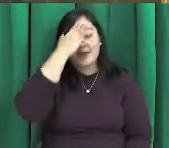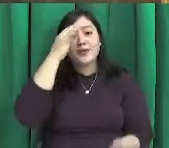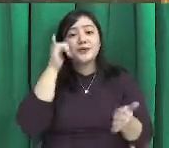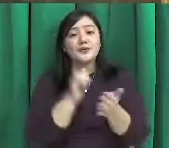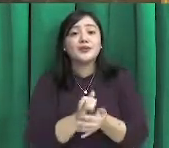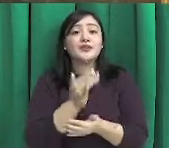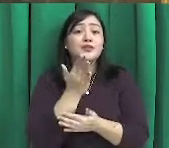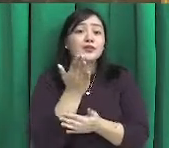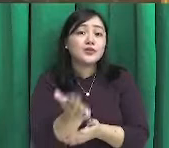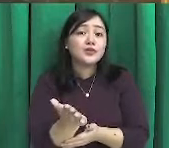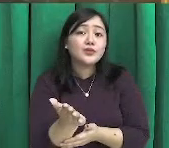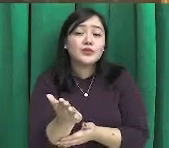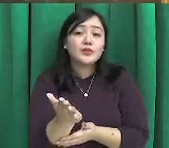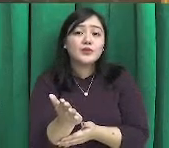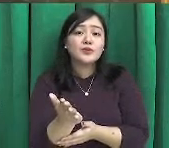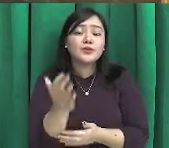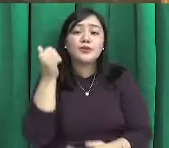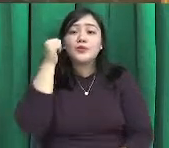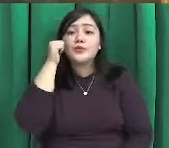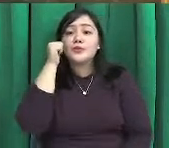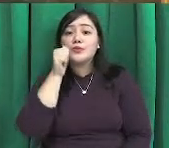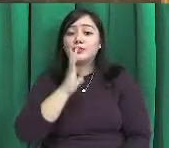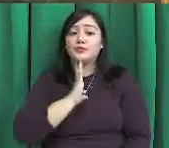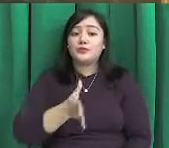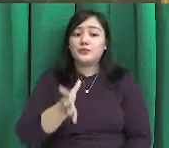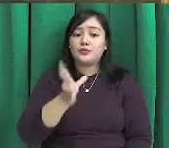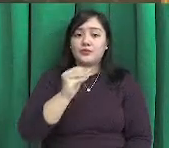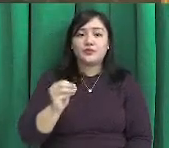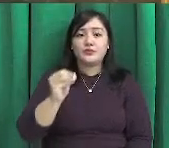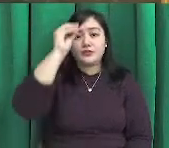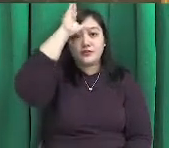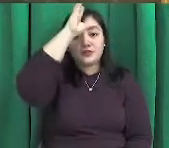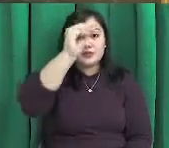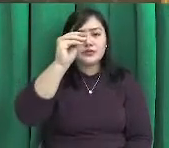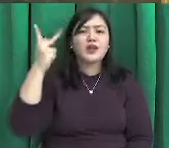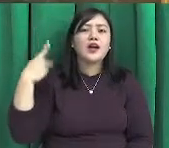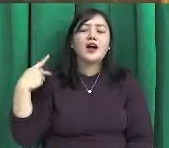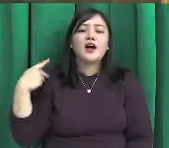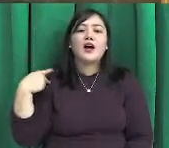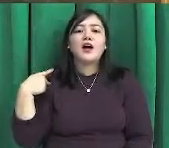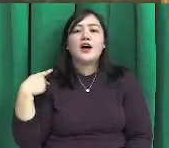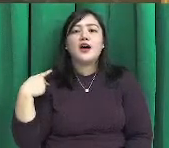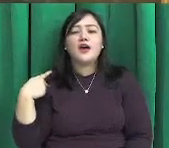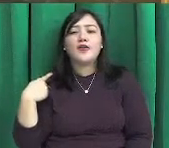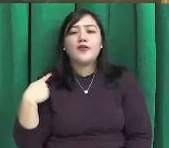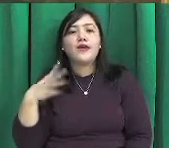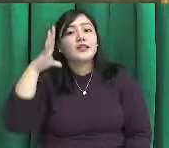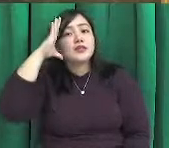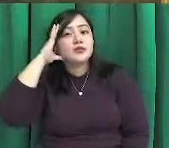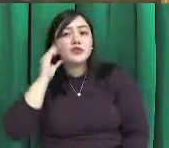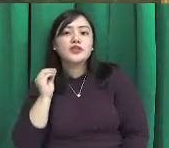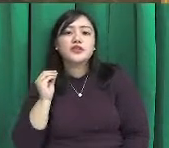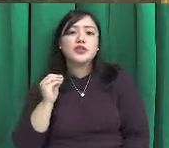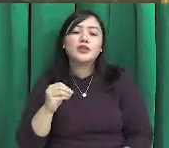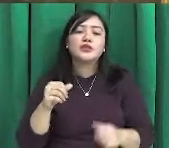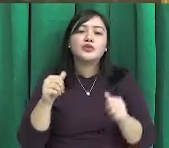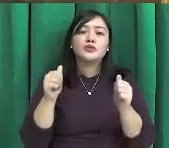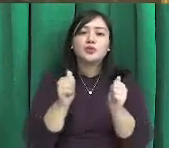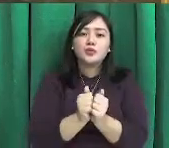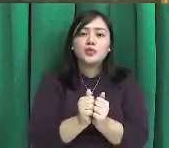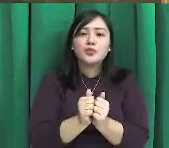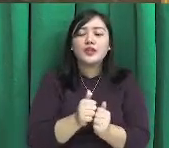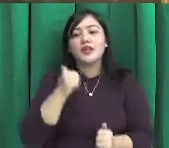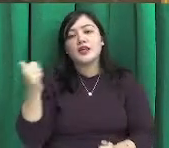kanya-kanya experience yan sa mga tao eh. Di ba? May experience sila sa babae, may experience sila sa lalaki. You know, sasabihin ng